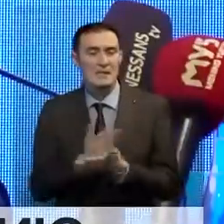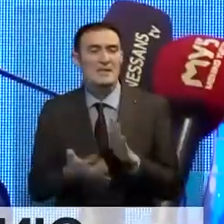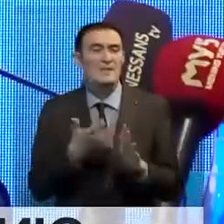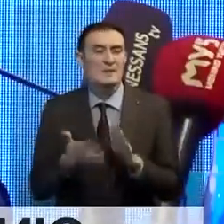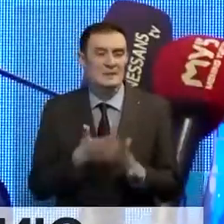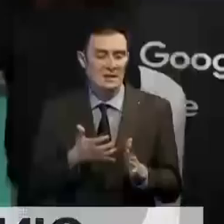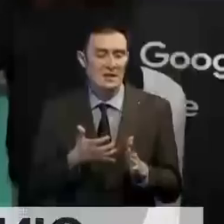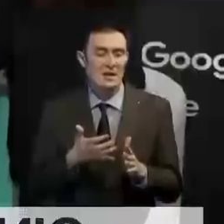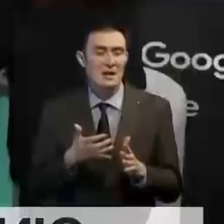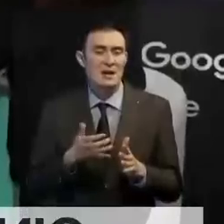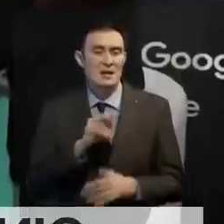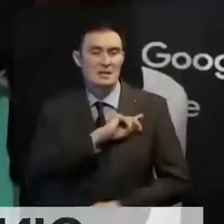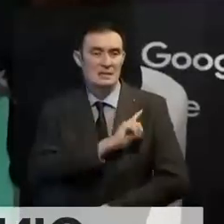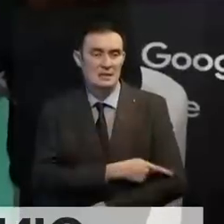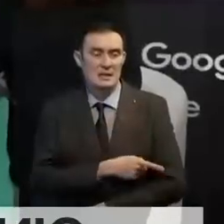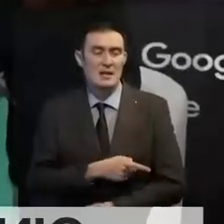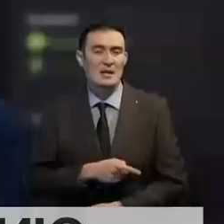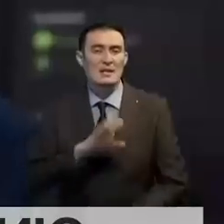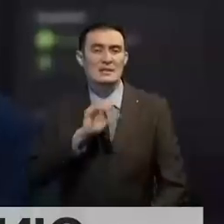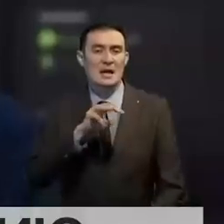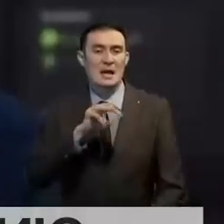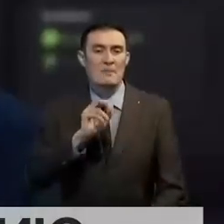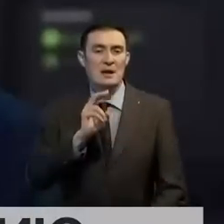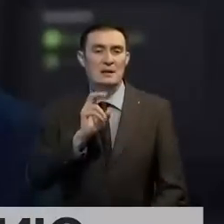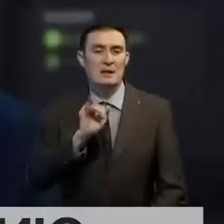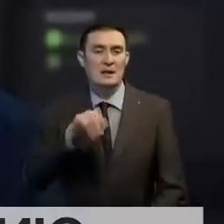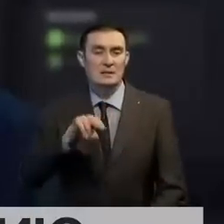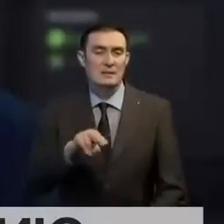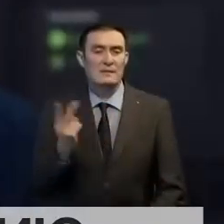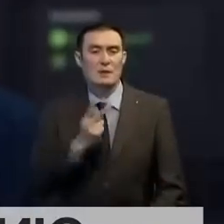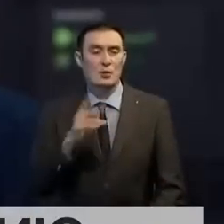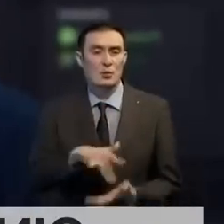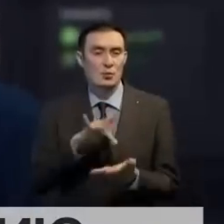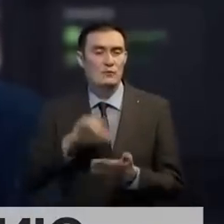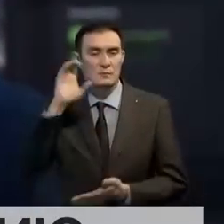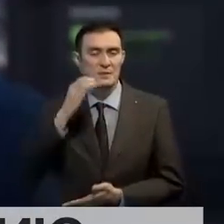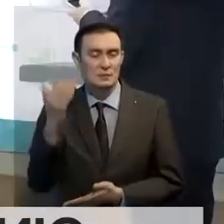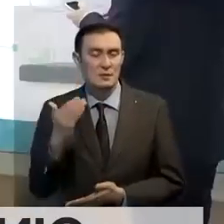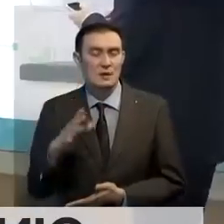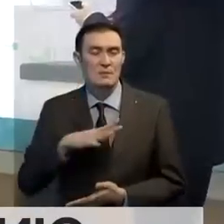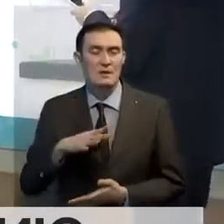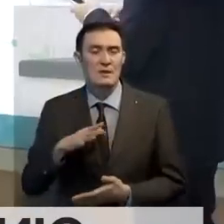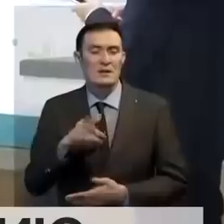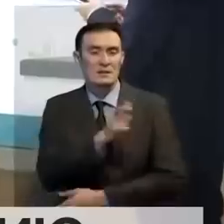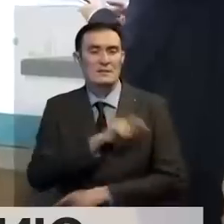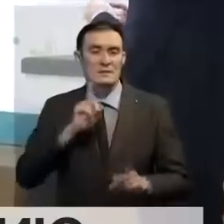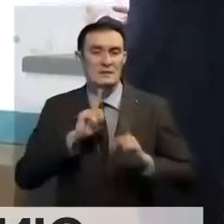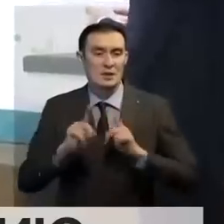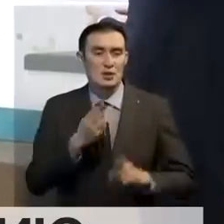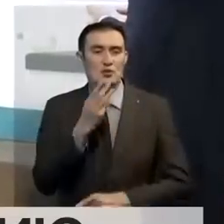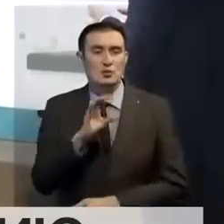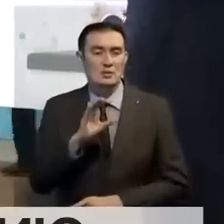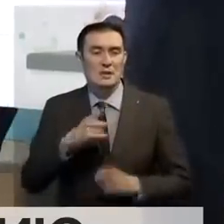дефицит рабочей силы. Самарканд – второй по величине мегаполис Узбекистана. Совсем недавно город принимал членов саммита